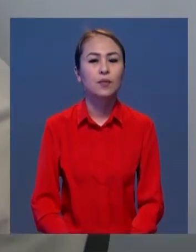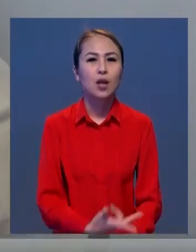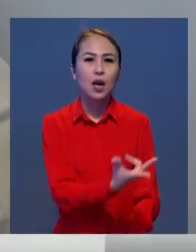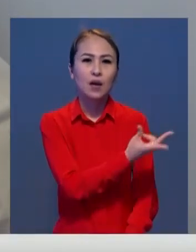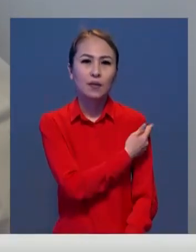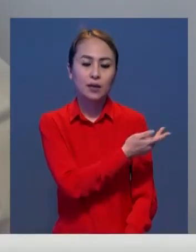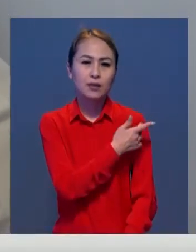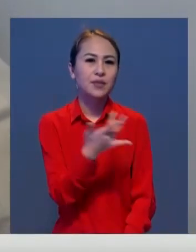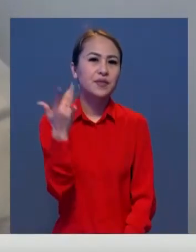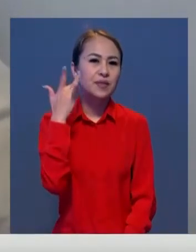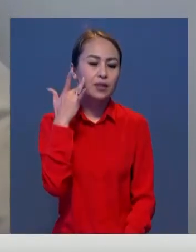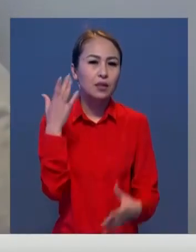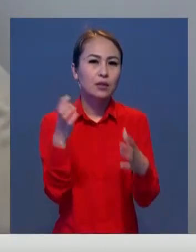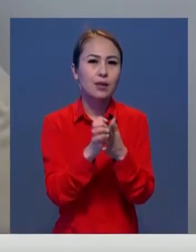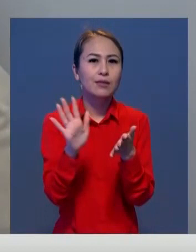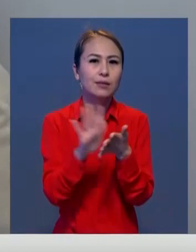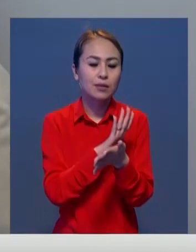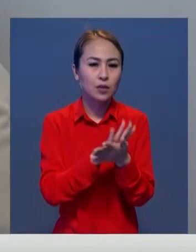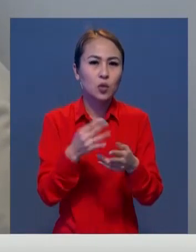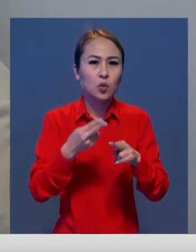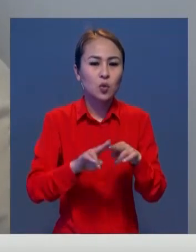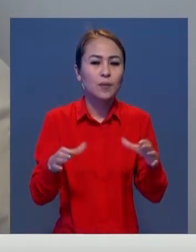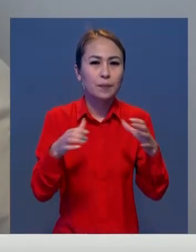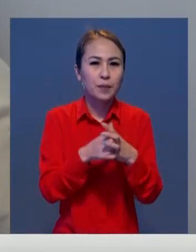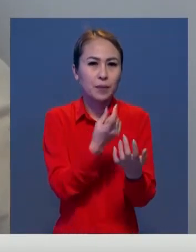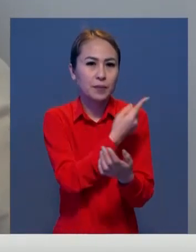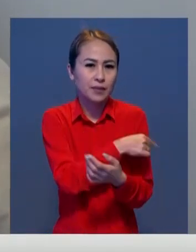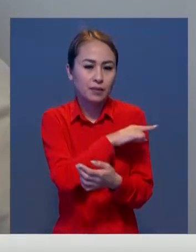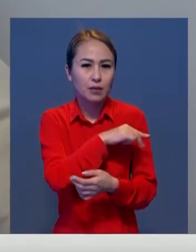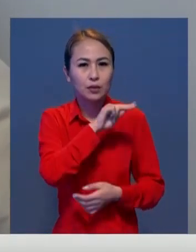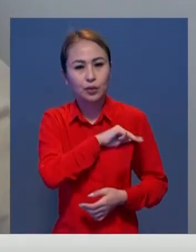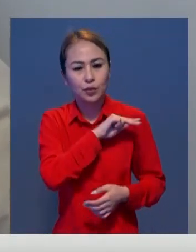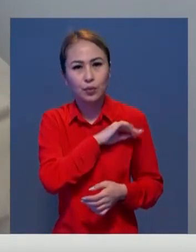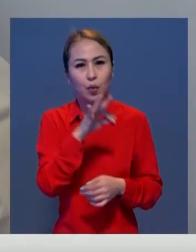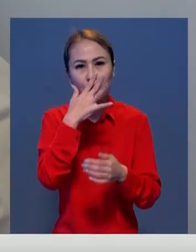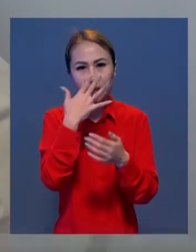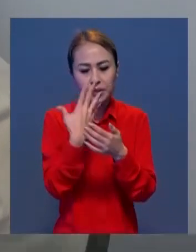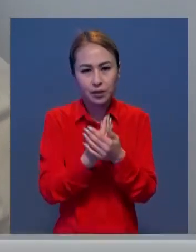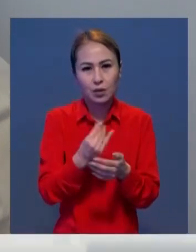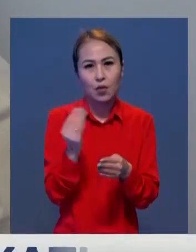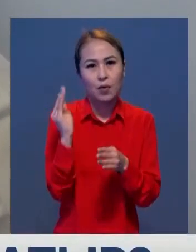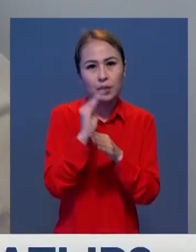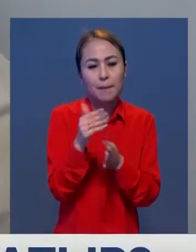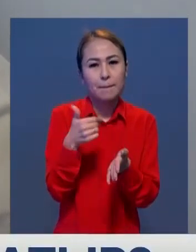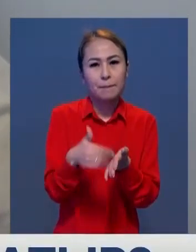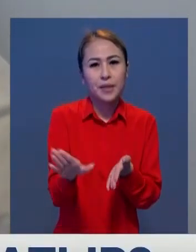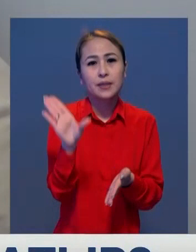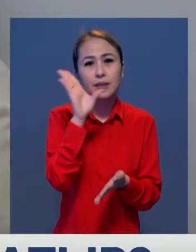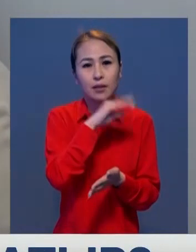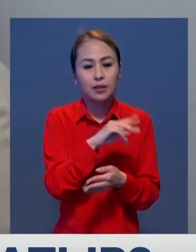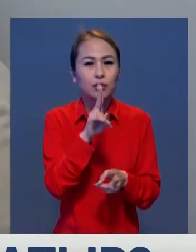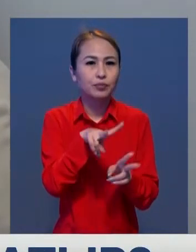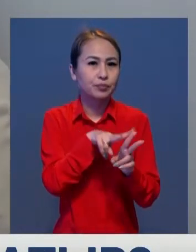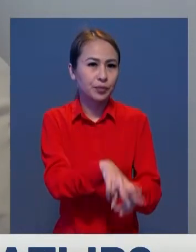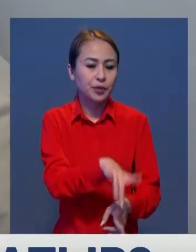Вакцина ерікті түрде және тегін салынады. Мәселен, тіпті медициналық мекеме қызметкерлерінің өздері одан бас тарталады. Ешкім